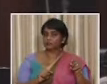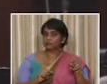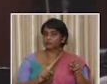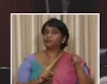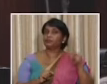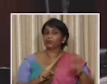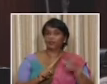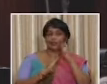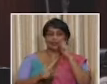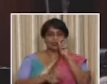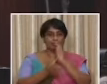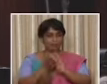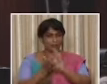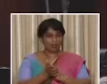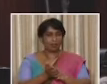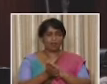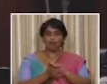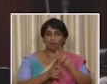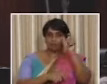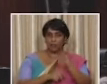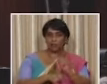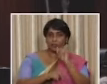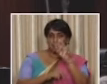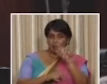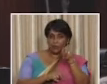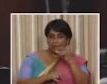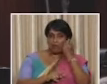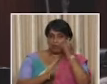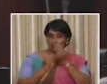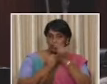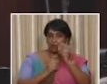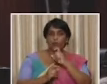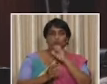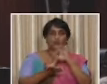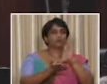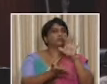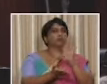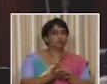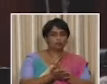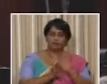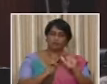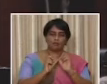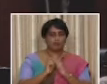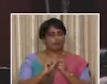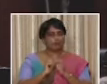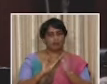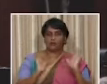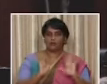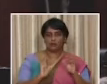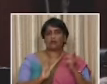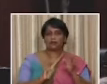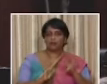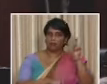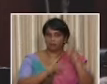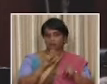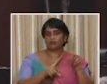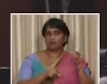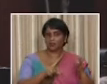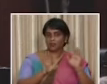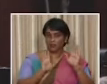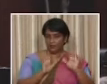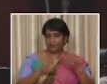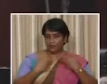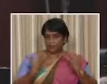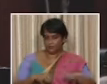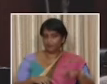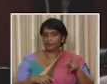ඒ අස්වැසුම ලාභියා වැරදි චෝදනා දුන්නොත් අධිකරණය නඩුවක් දානවා. හරි කමන්න නැහැ කියමුකෝ. ඒකට තමයි නිලධාරී. කොහොමද කාලය අවසන්? දැන්